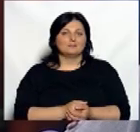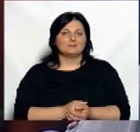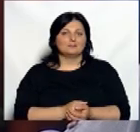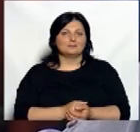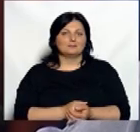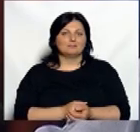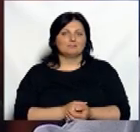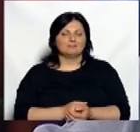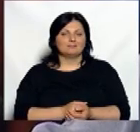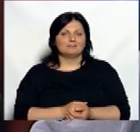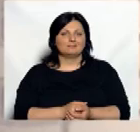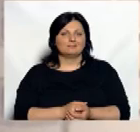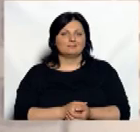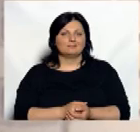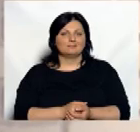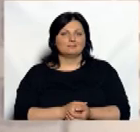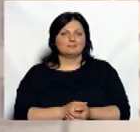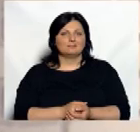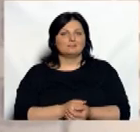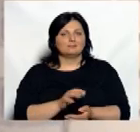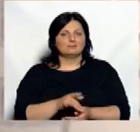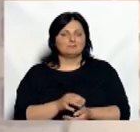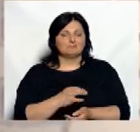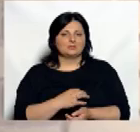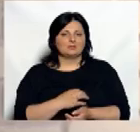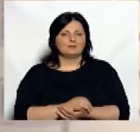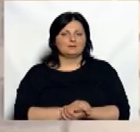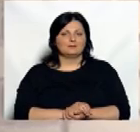თუ კლიზმა რა ქვი, როგორ შოთ არის? ვისხარ? არა.